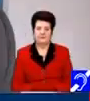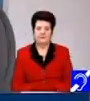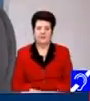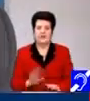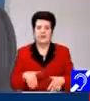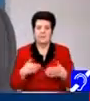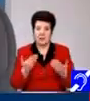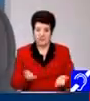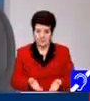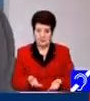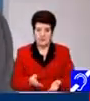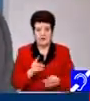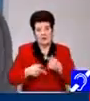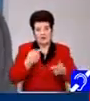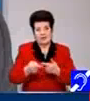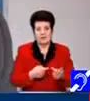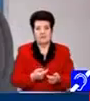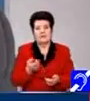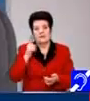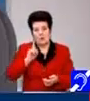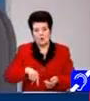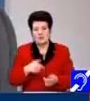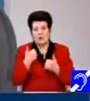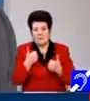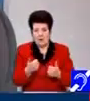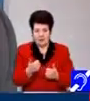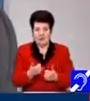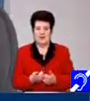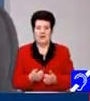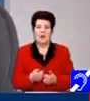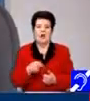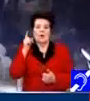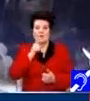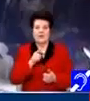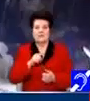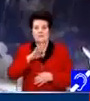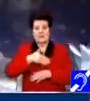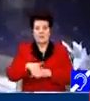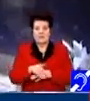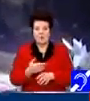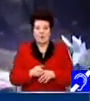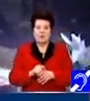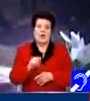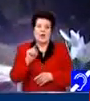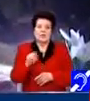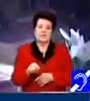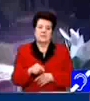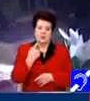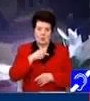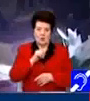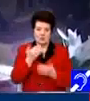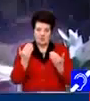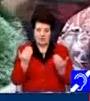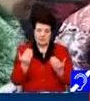Ne propunem ca în prișezătoarea dată să ne cunoaștem mai bine cu frații de peste Prut, să cunoaștem talentele dumnealor, să cunoaștem